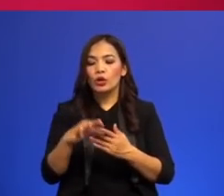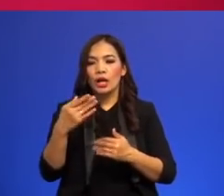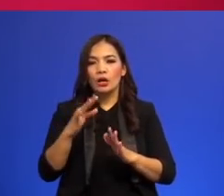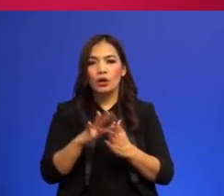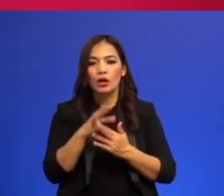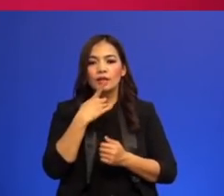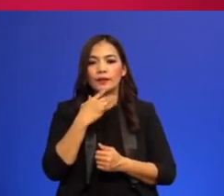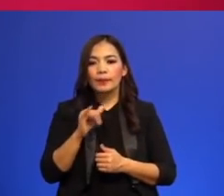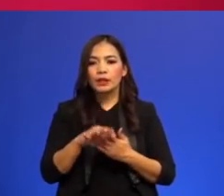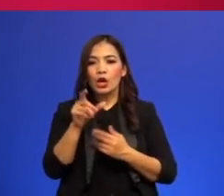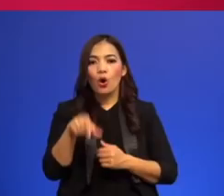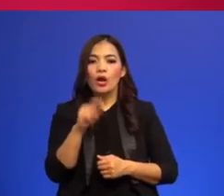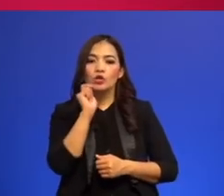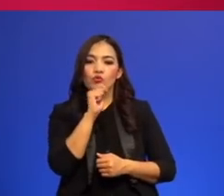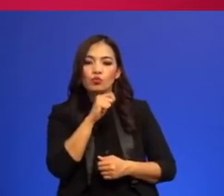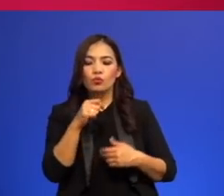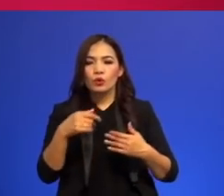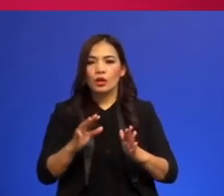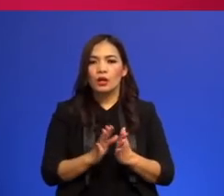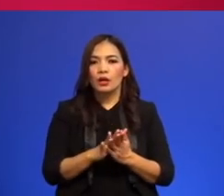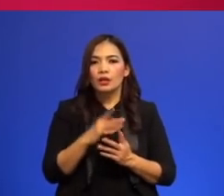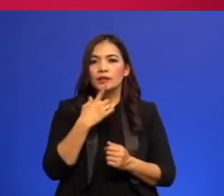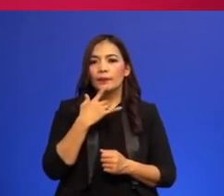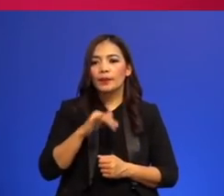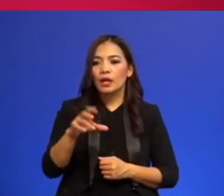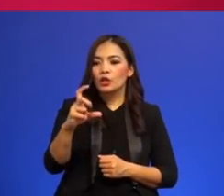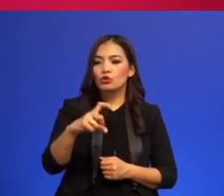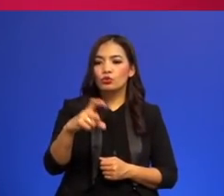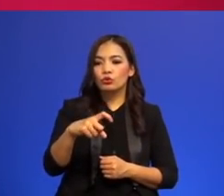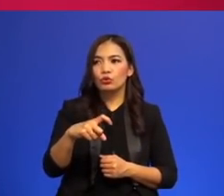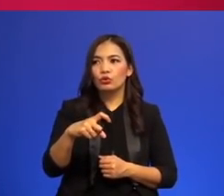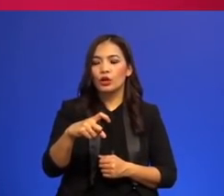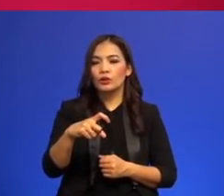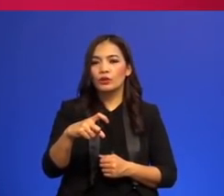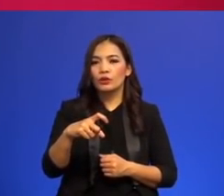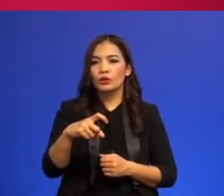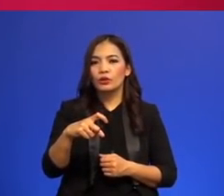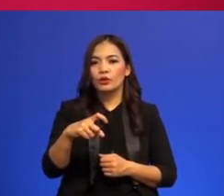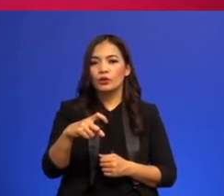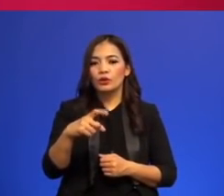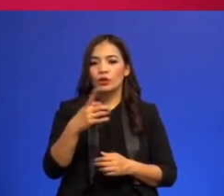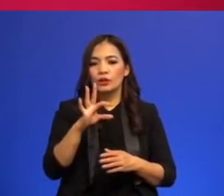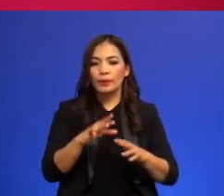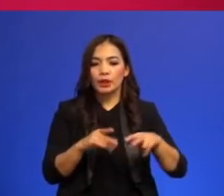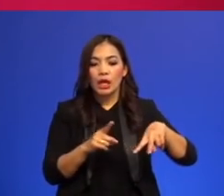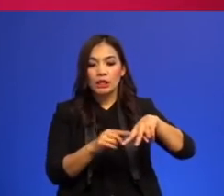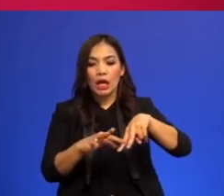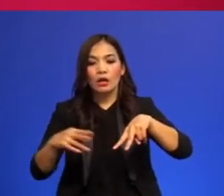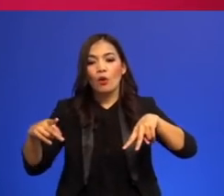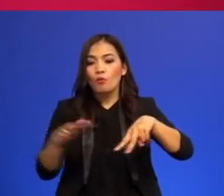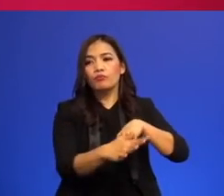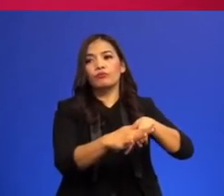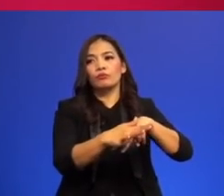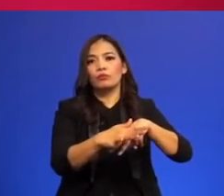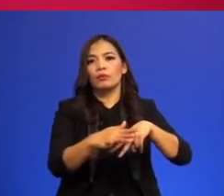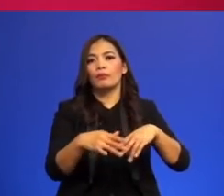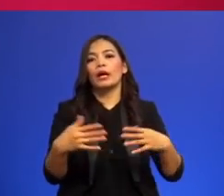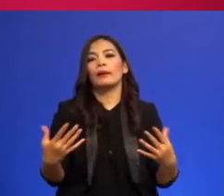orang tua bandel, cucunya bandel, orang kungkungnya lagi jalan diserimpet kakinya.